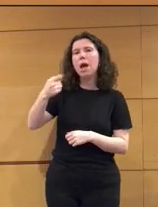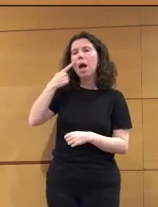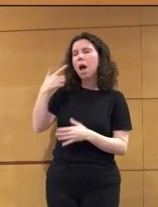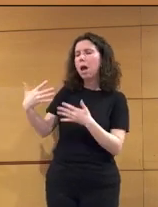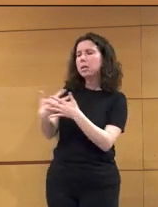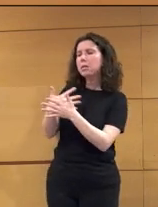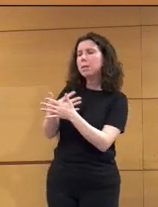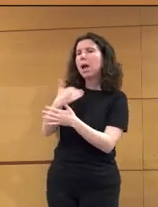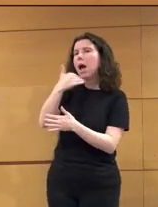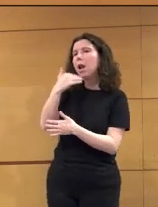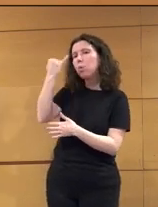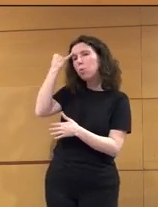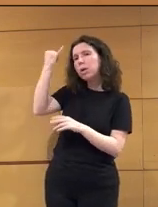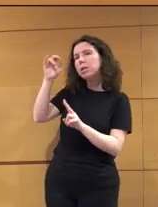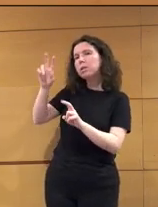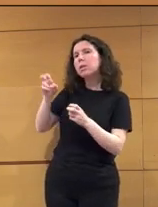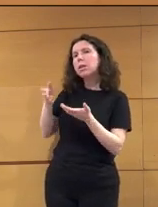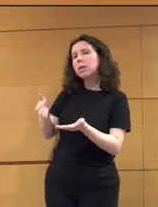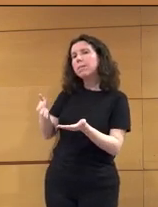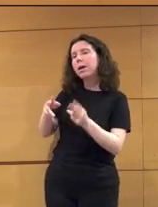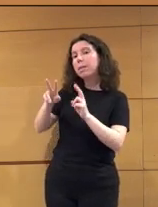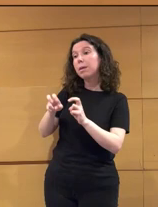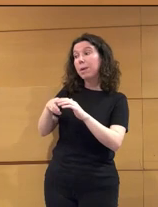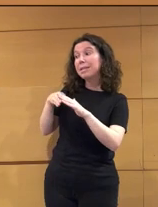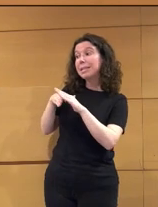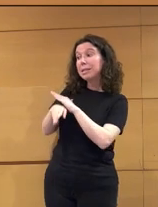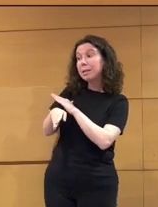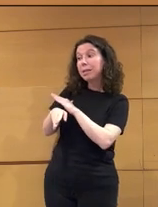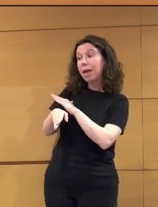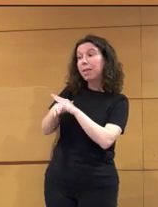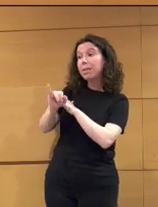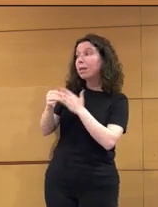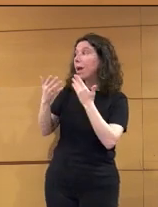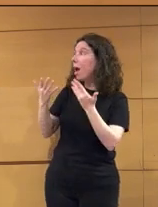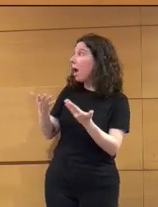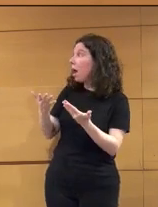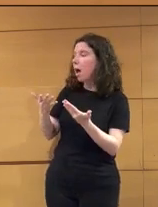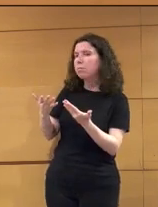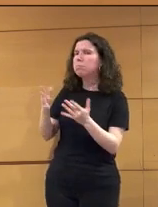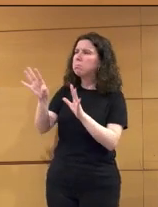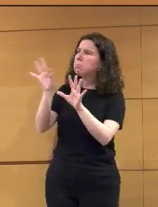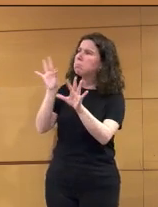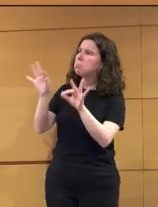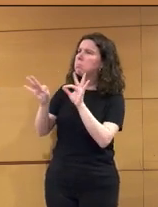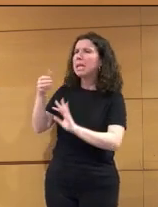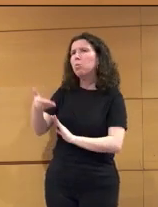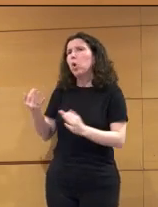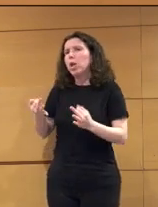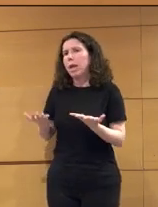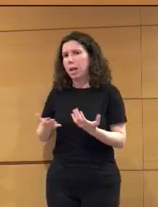alguna iniciativa en temes d'accessibilitat i quins elements destacaries? A veure, jo